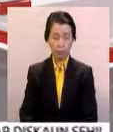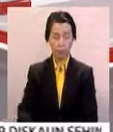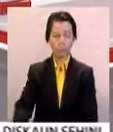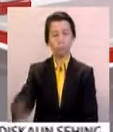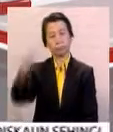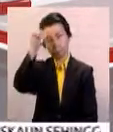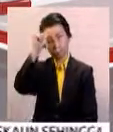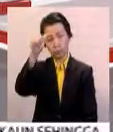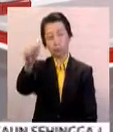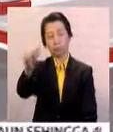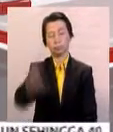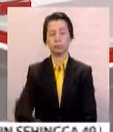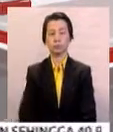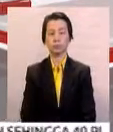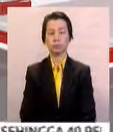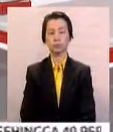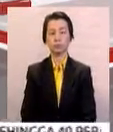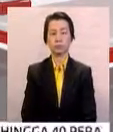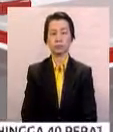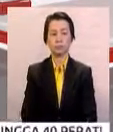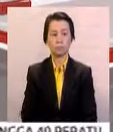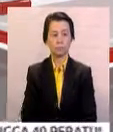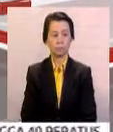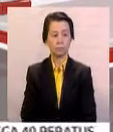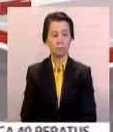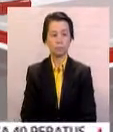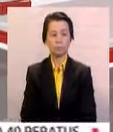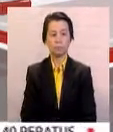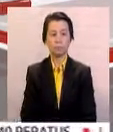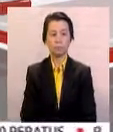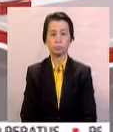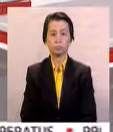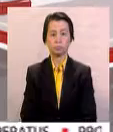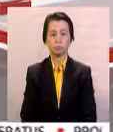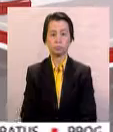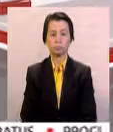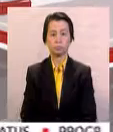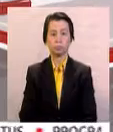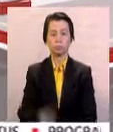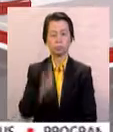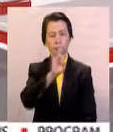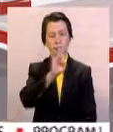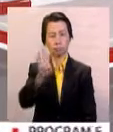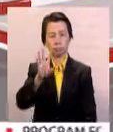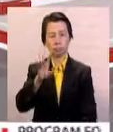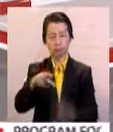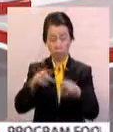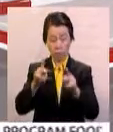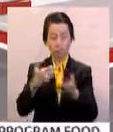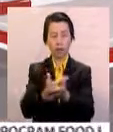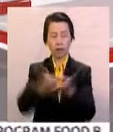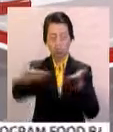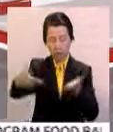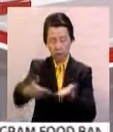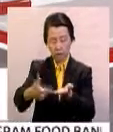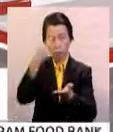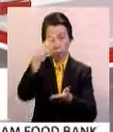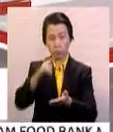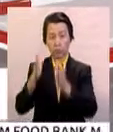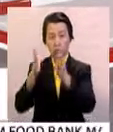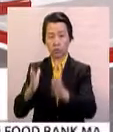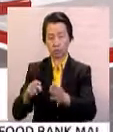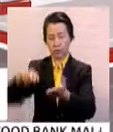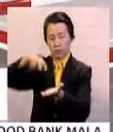Assalamualaikum, salam sejahtera bersama saya Faris Izzat Syarudin. Dan saya Margaret Gambang. Baik, satu lagi insentif baru diperkenal untuk pengguna